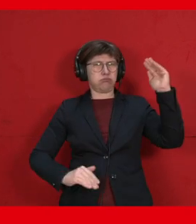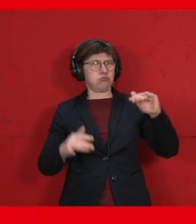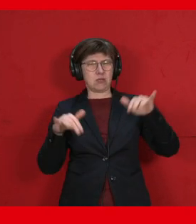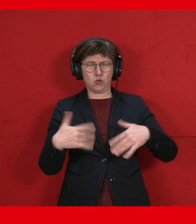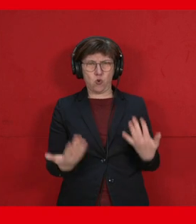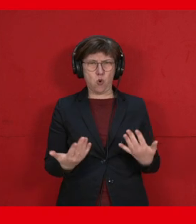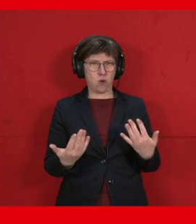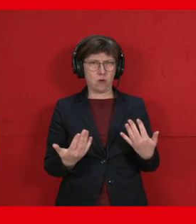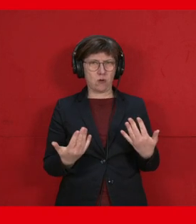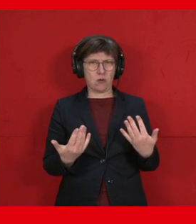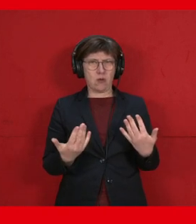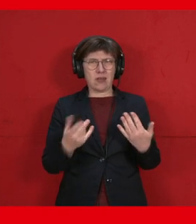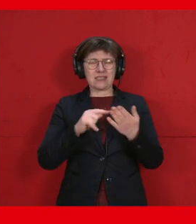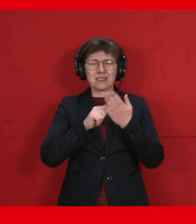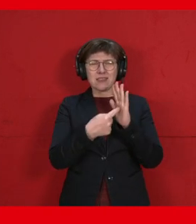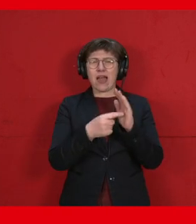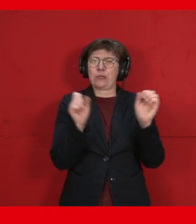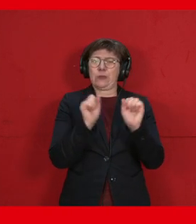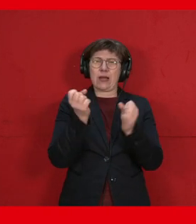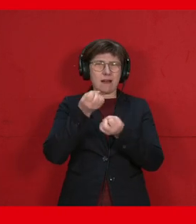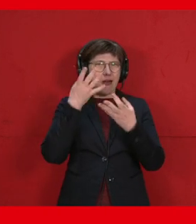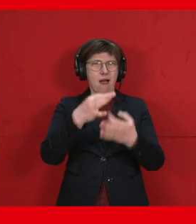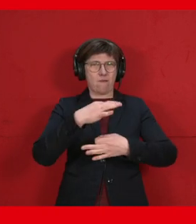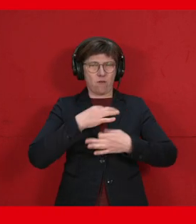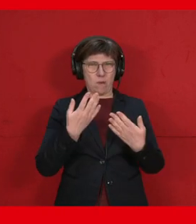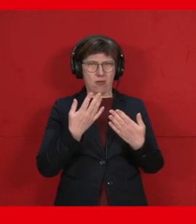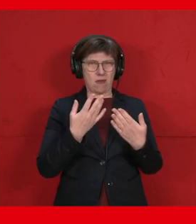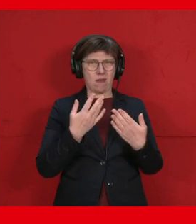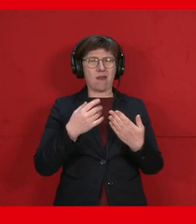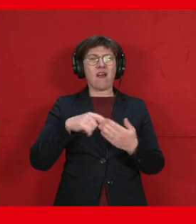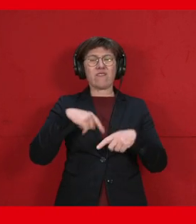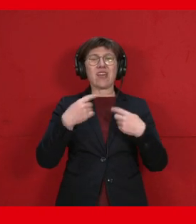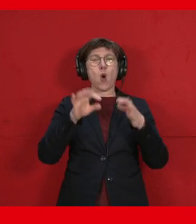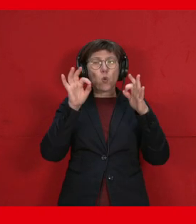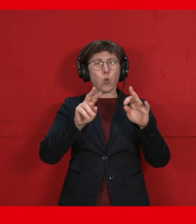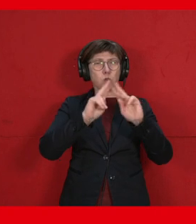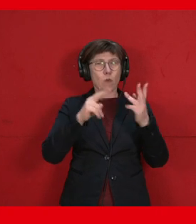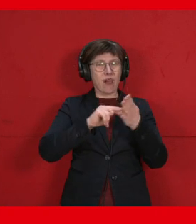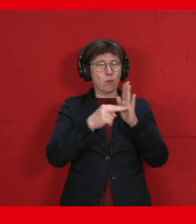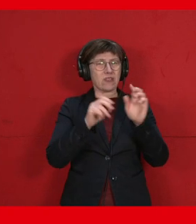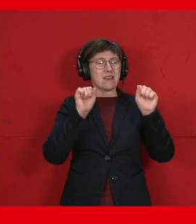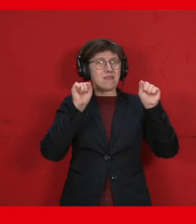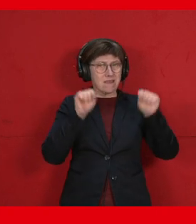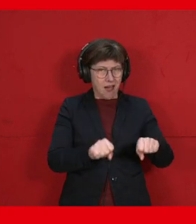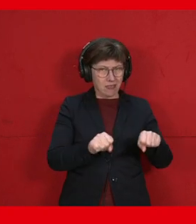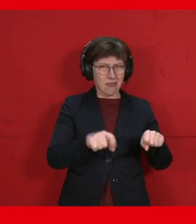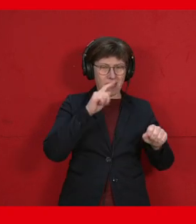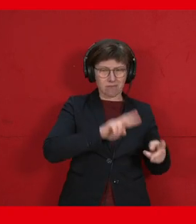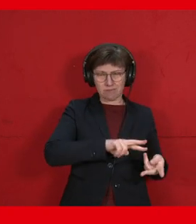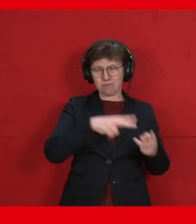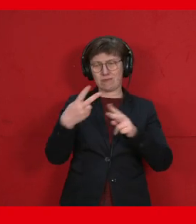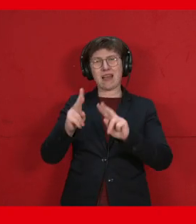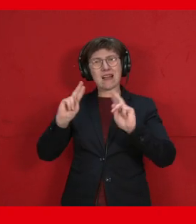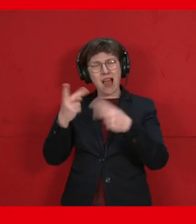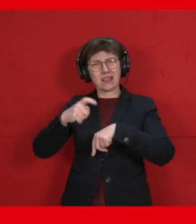groß ist. Und das zeigt nochmal ganz klar auf, wir werden nur eine gute Umweltpolitik machen können, wenn wir gleichzeitig eine gute